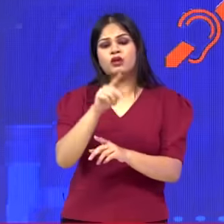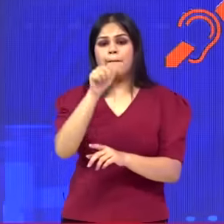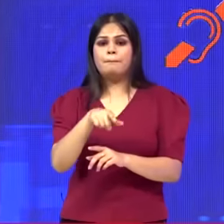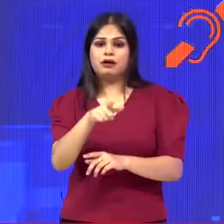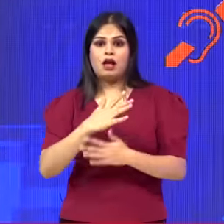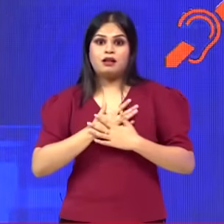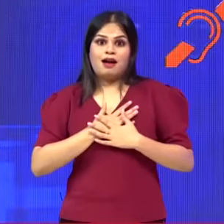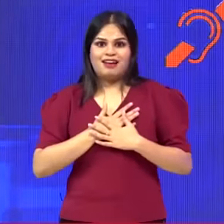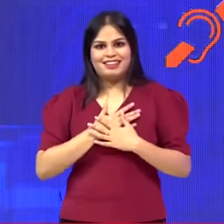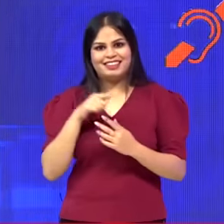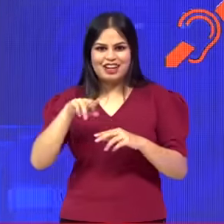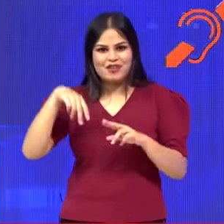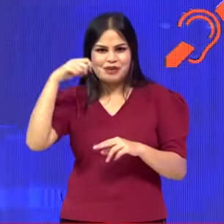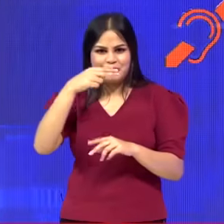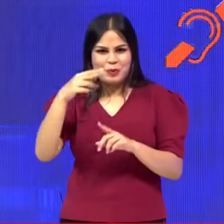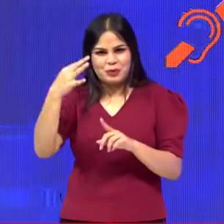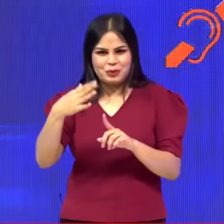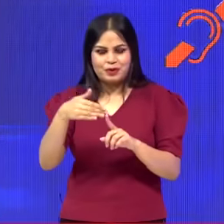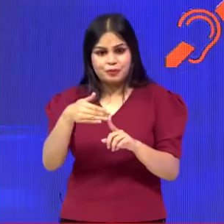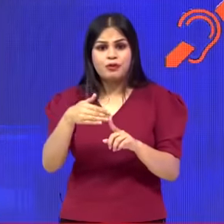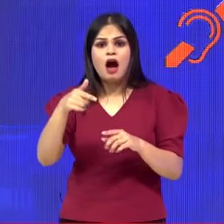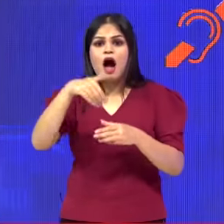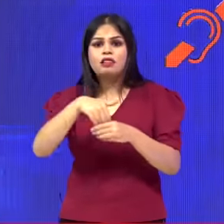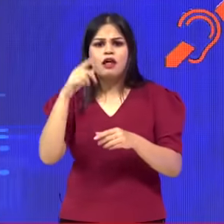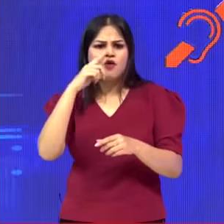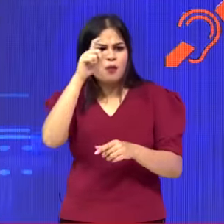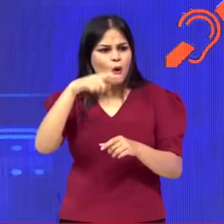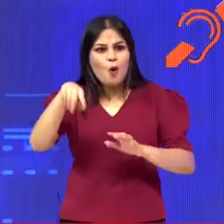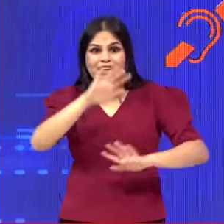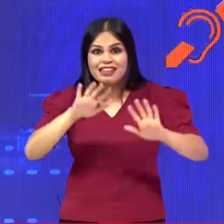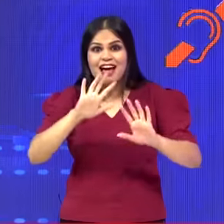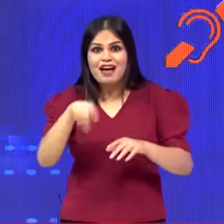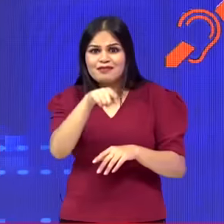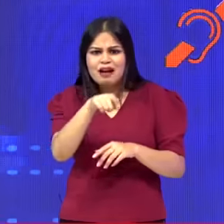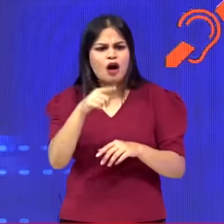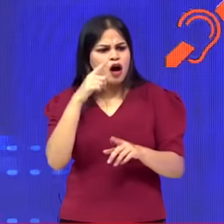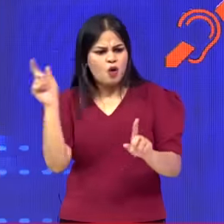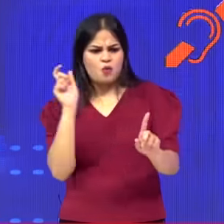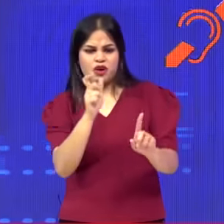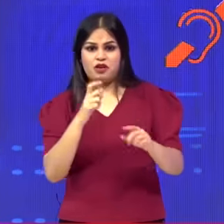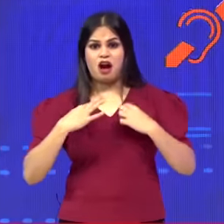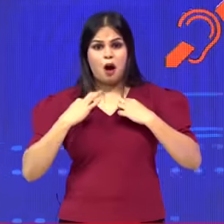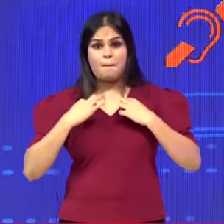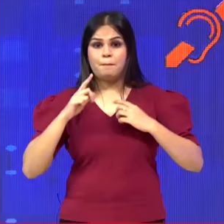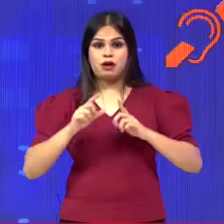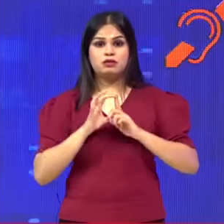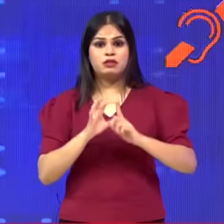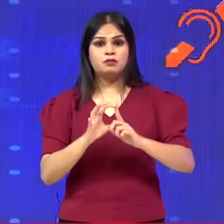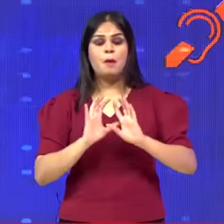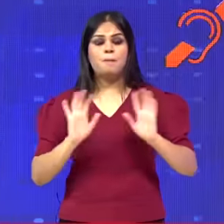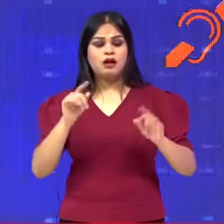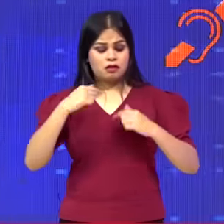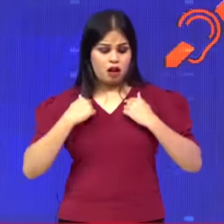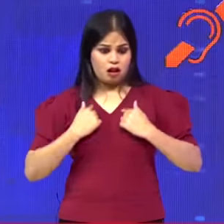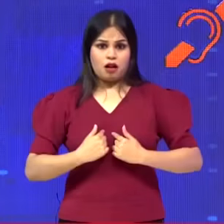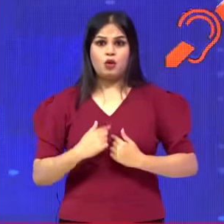करती हैं, जो हीरोइन है, उनको इंस्ट्रक्शन दी कि जरा डिसेंट कपड़े पहन के आने हैं, किसी की नेकलाइन डीप नहीं होनी चाहिए। देखिए